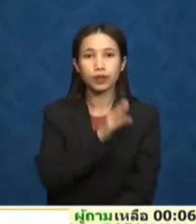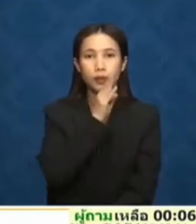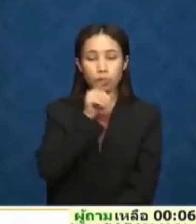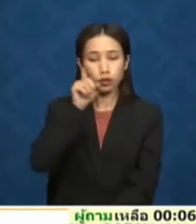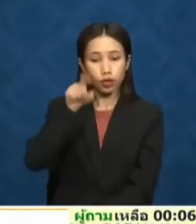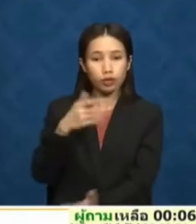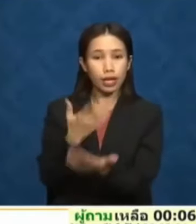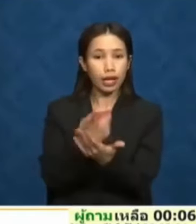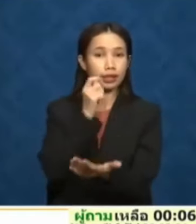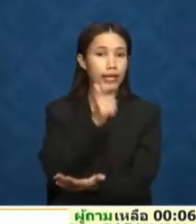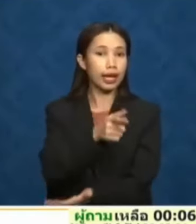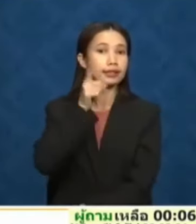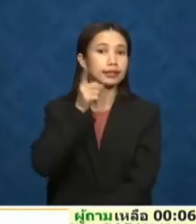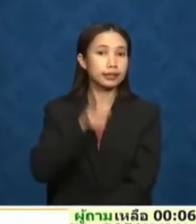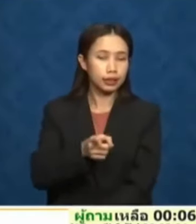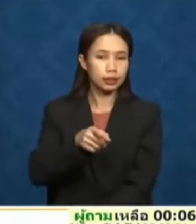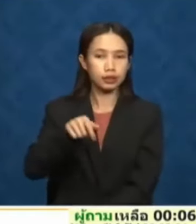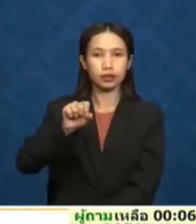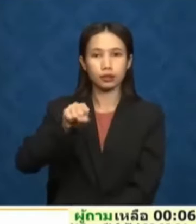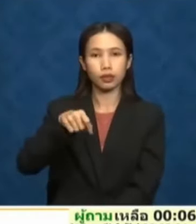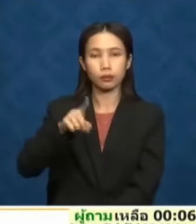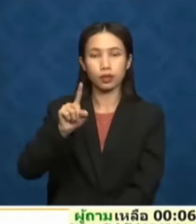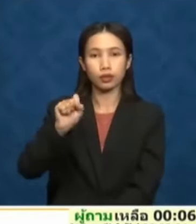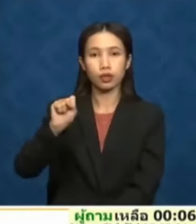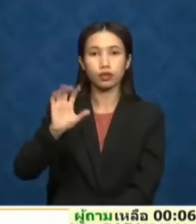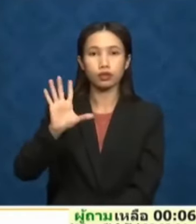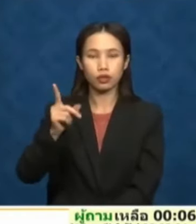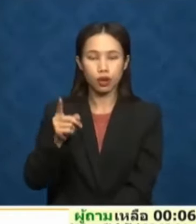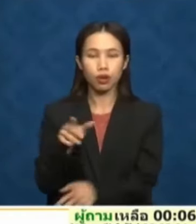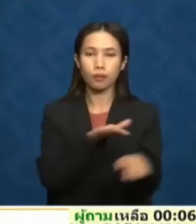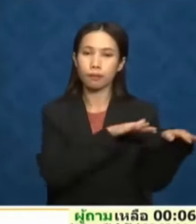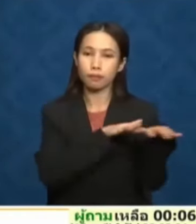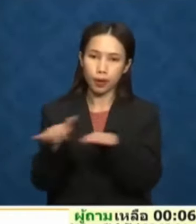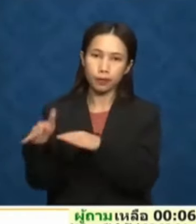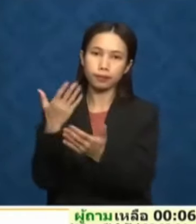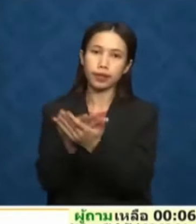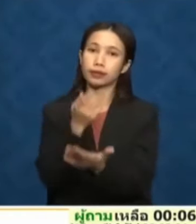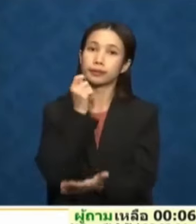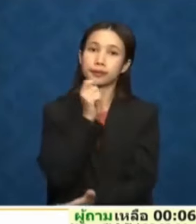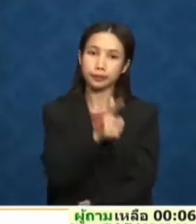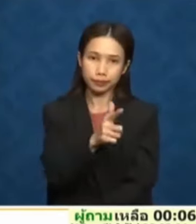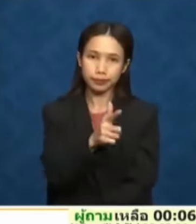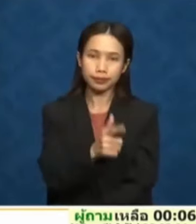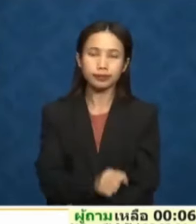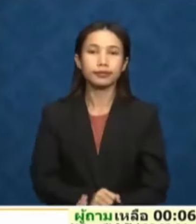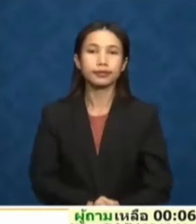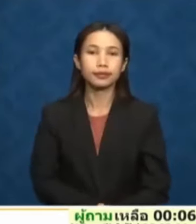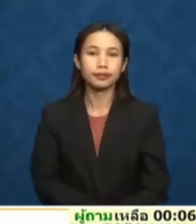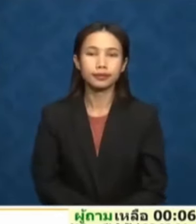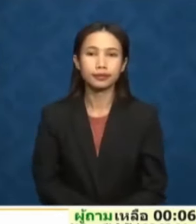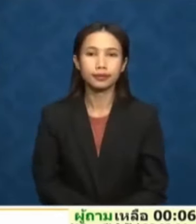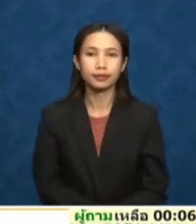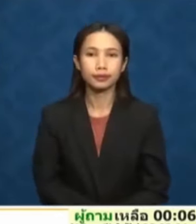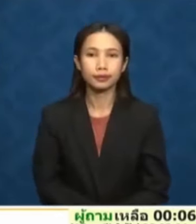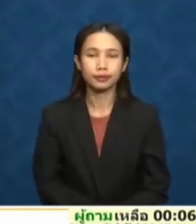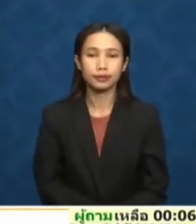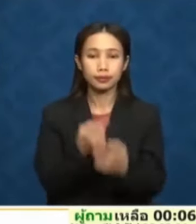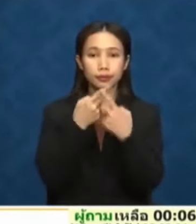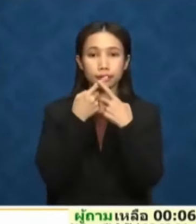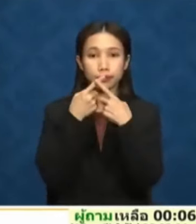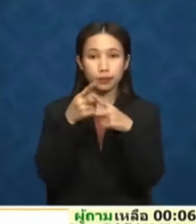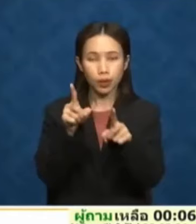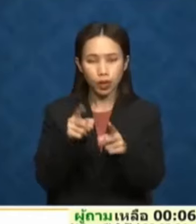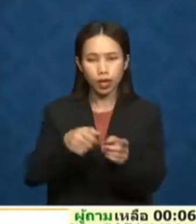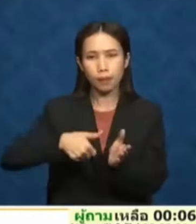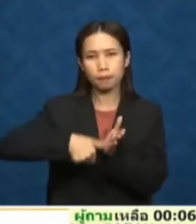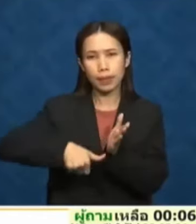จริงทางสปชชเราเองก็พร้อมที่จะเติมเต็มให้ในส่วนที่ขาดนะครับแต่ว่าส่วนใหญ่มัน